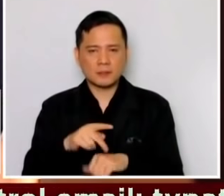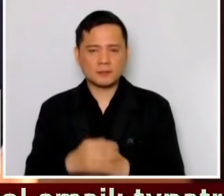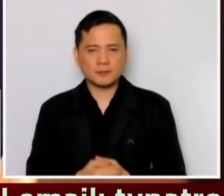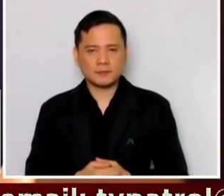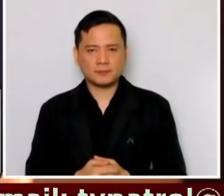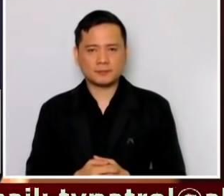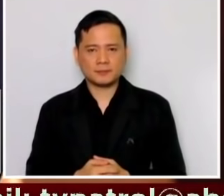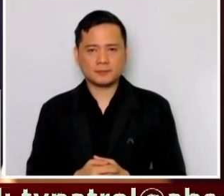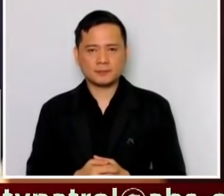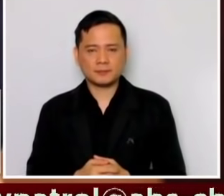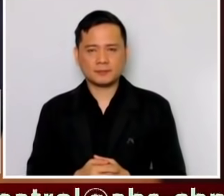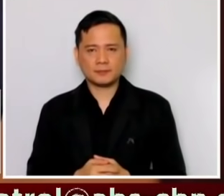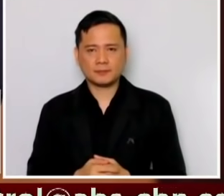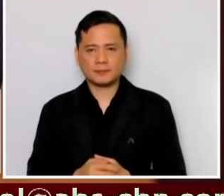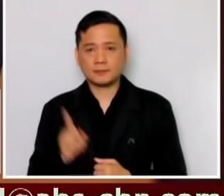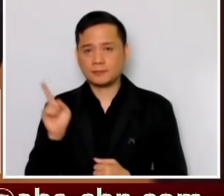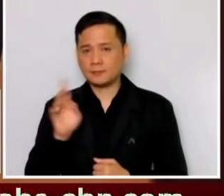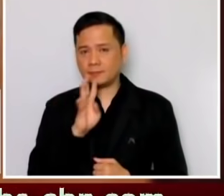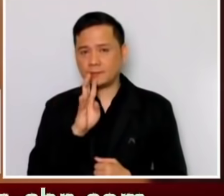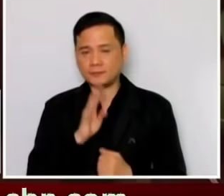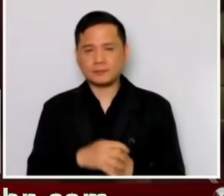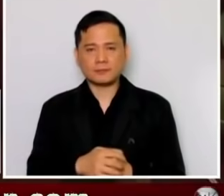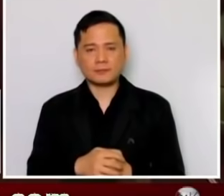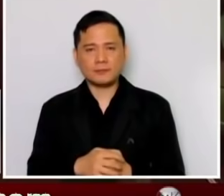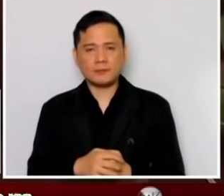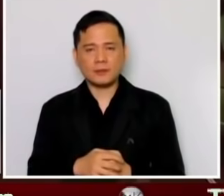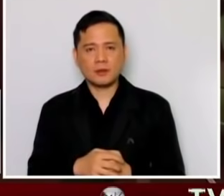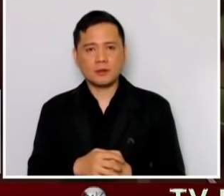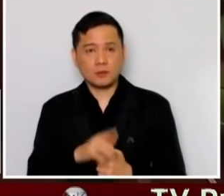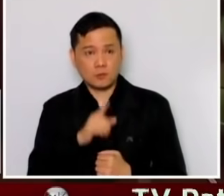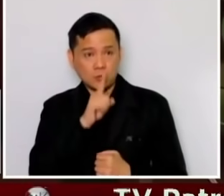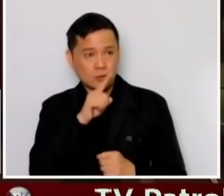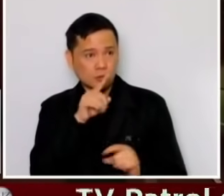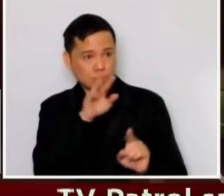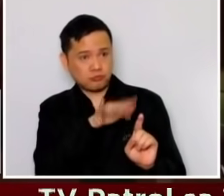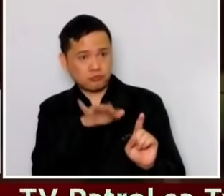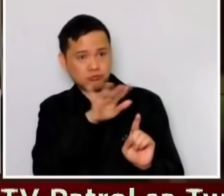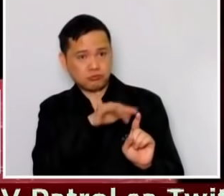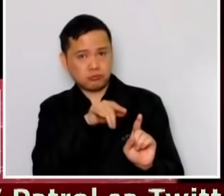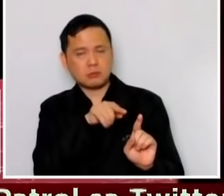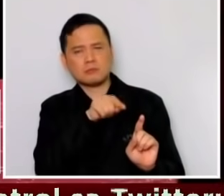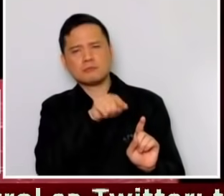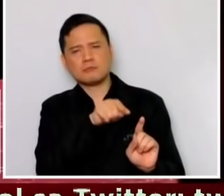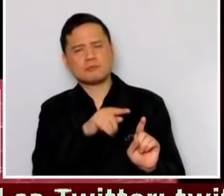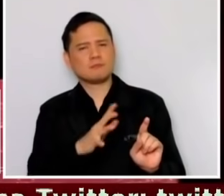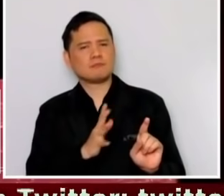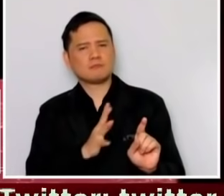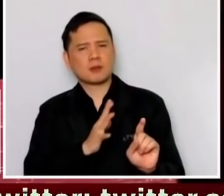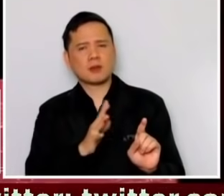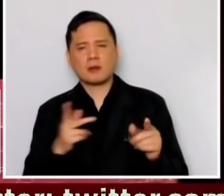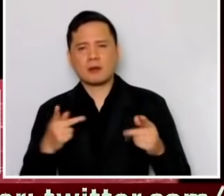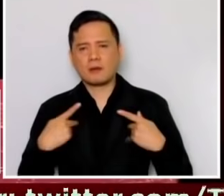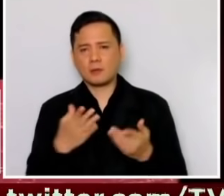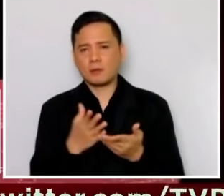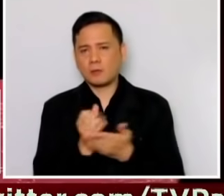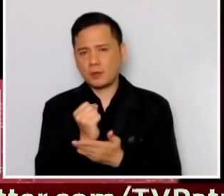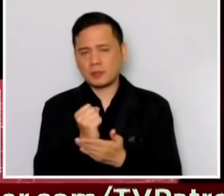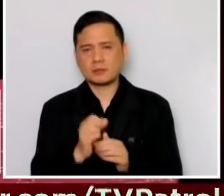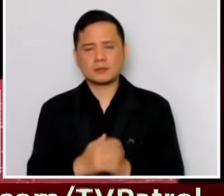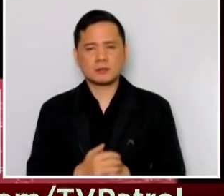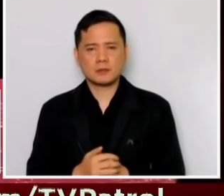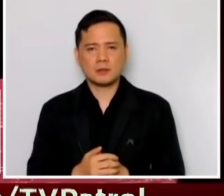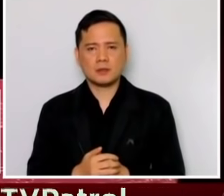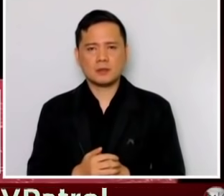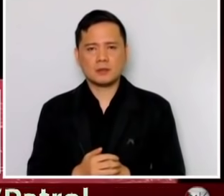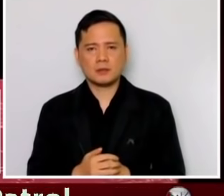ordinaryong observer pero meron siyang voting rights. Meaning to say, merong mechanism para